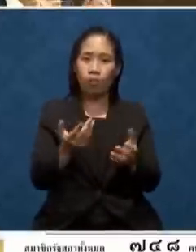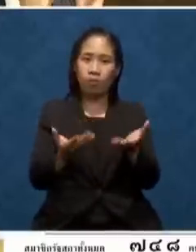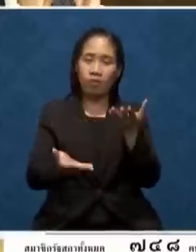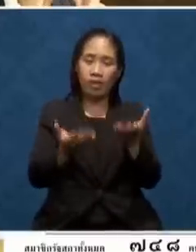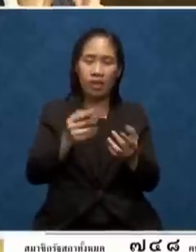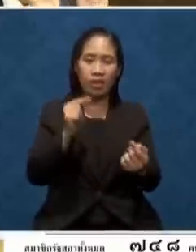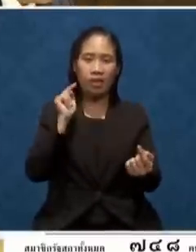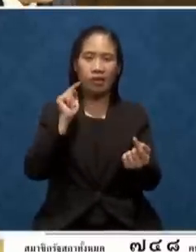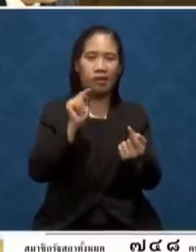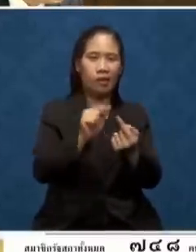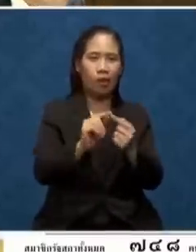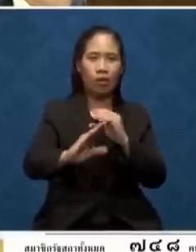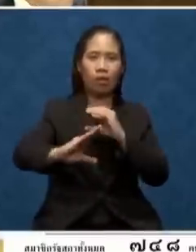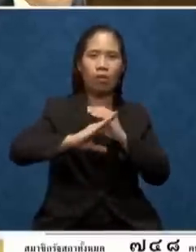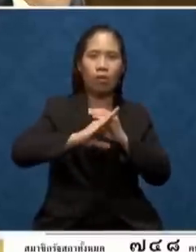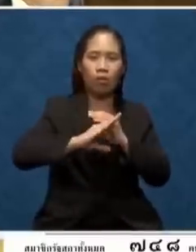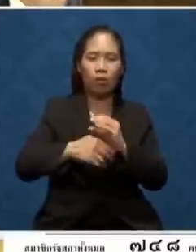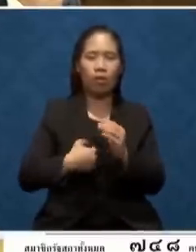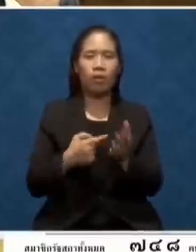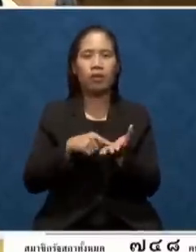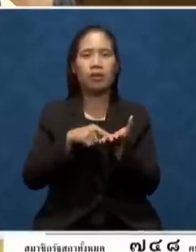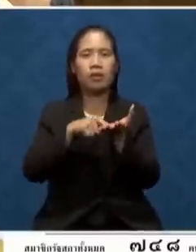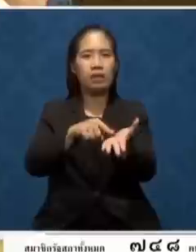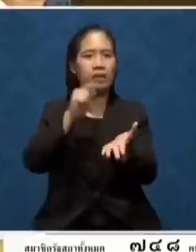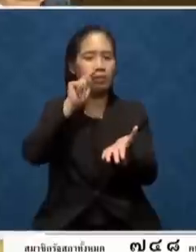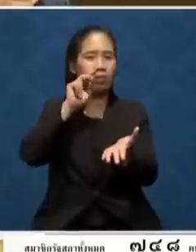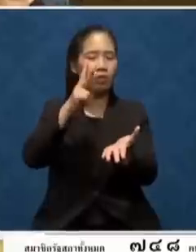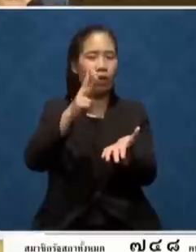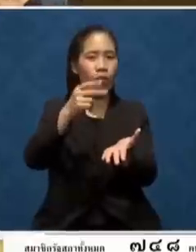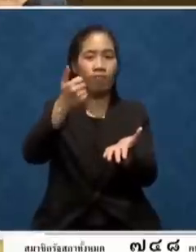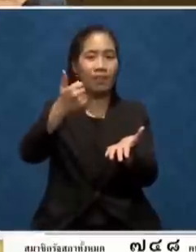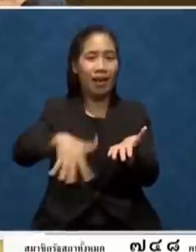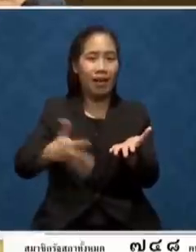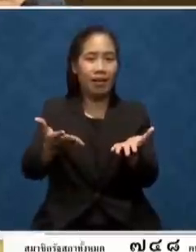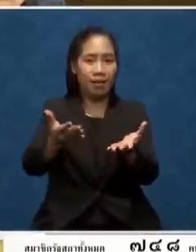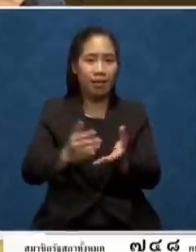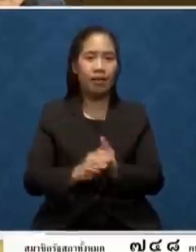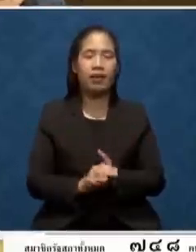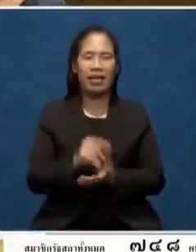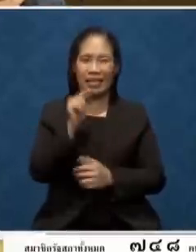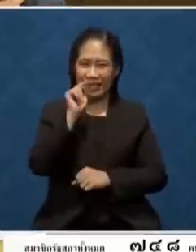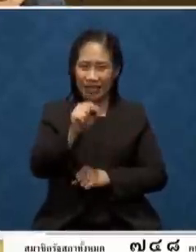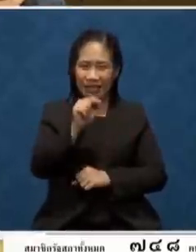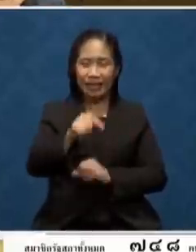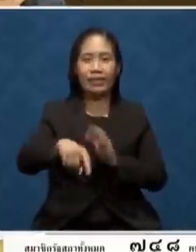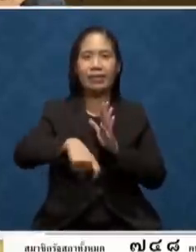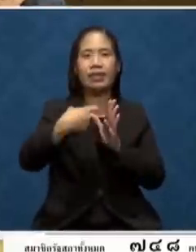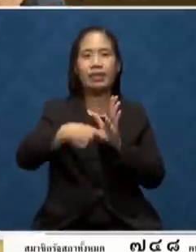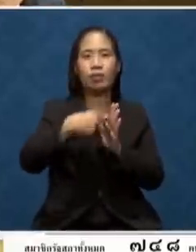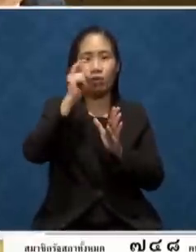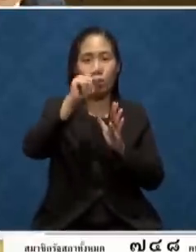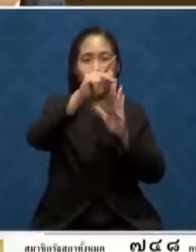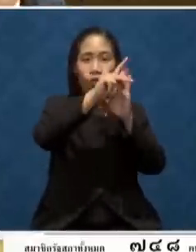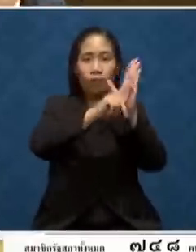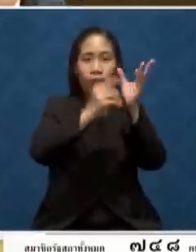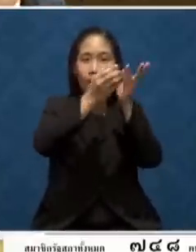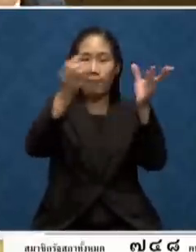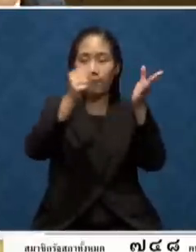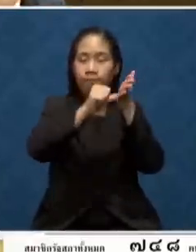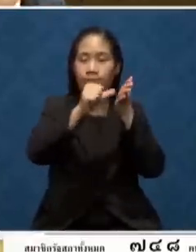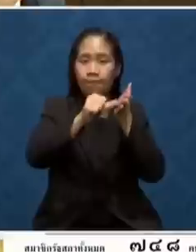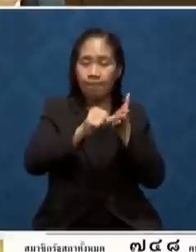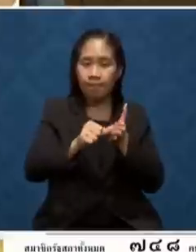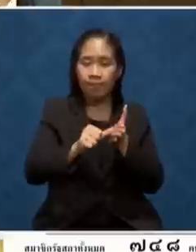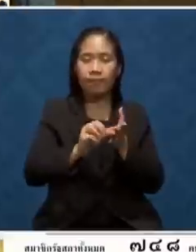ต้องห้ามที่จะเป็นแคนดิเดตและได้รับการพิจารณาจากสภาแห่งนี้นี่คือการแก้รัฐธรรมนูญดังนั้น